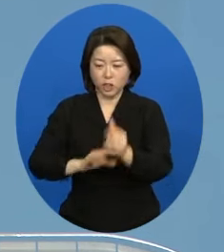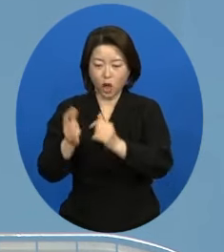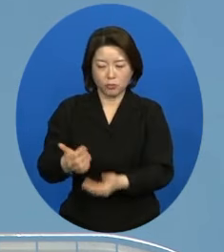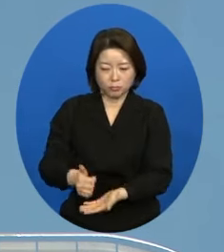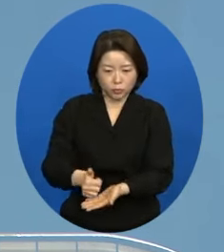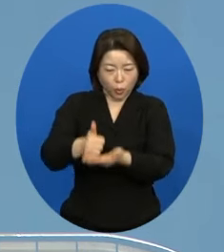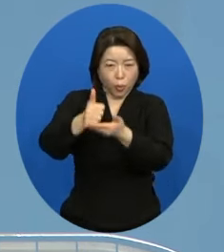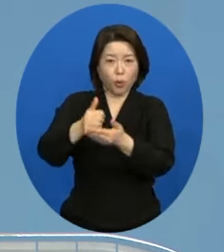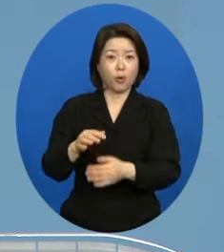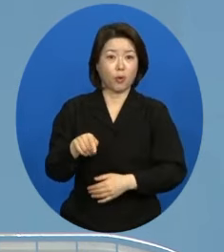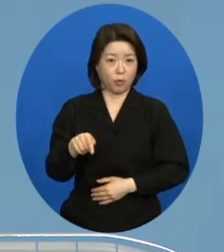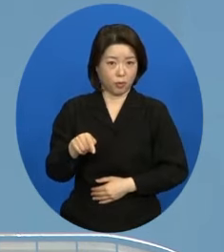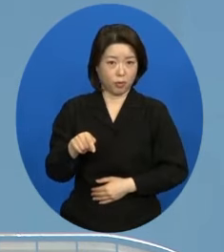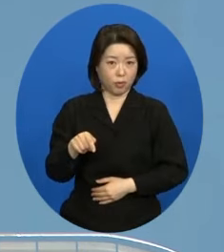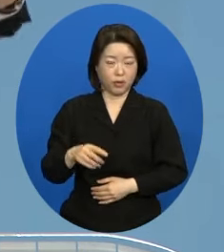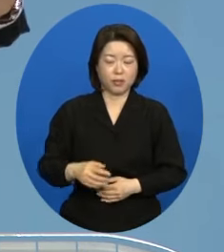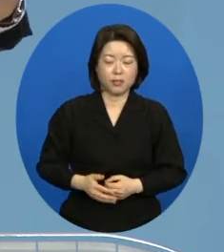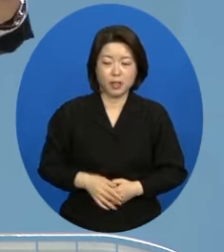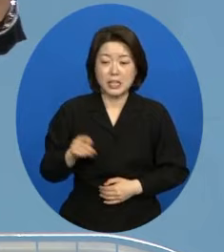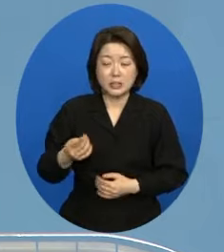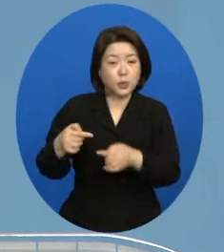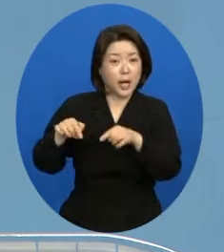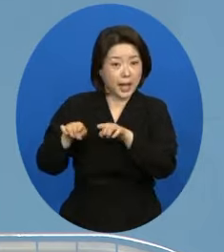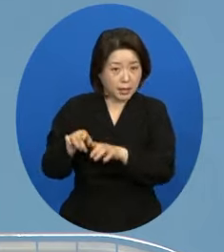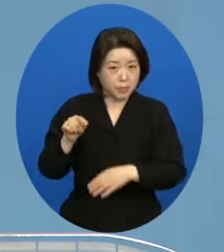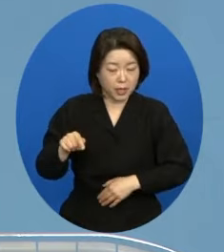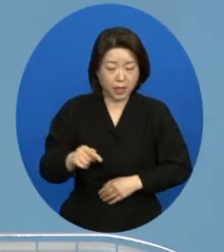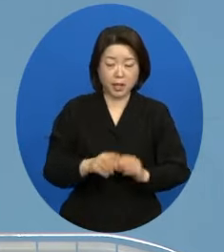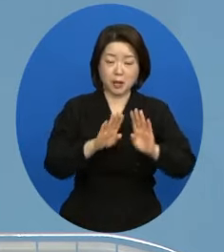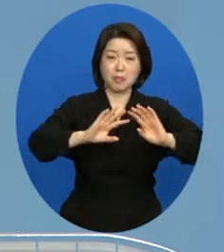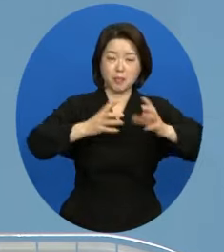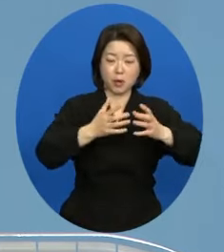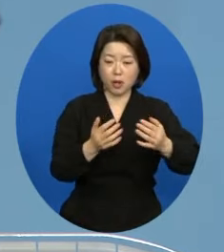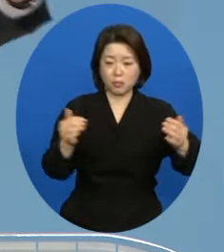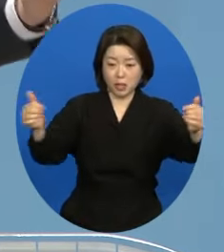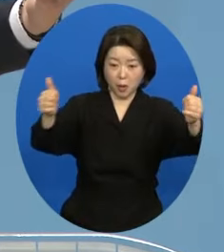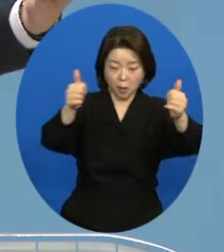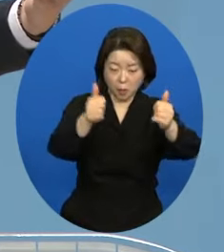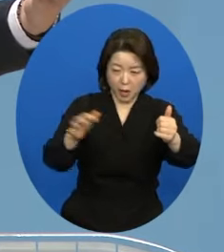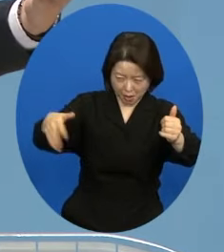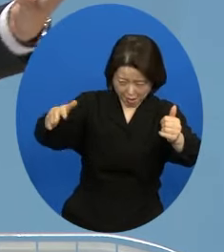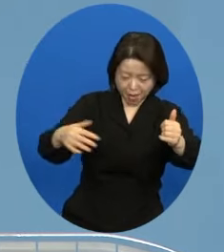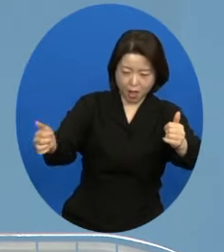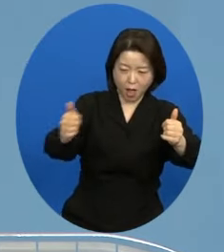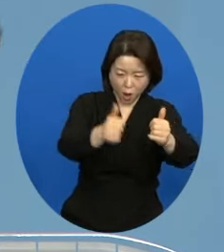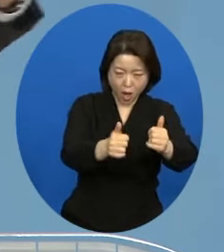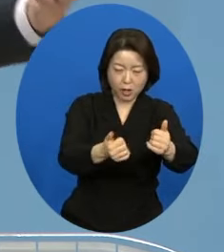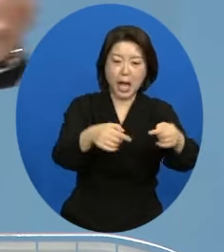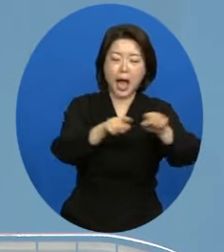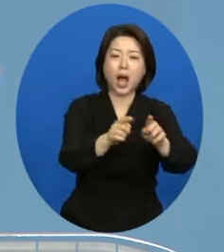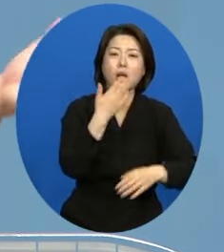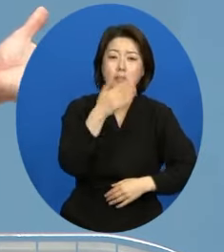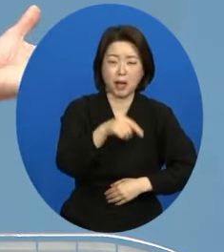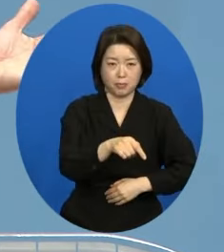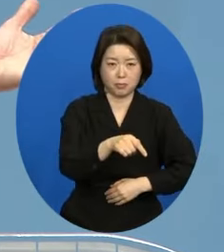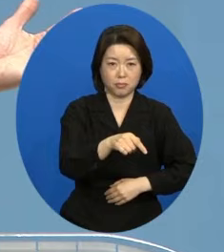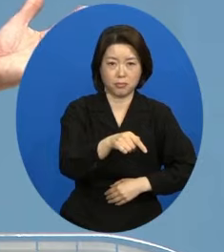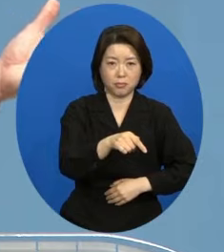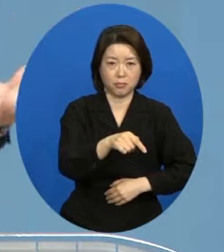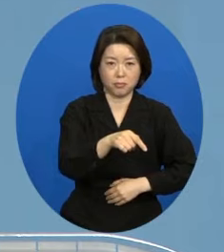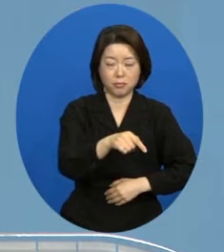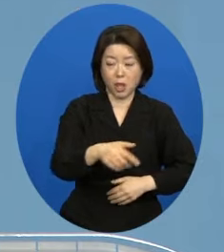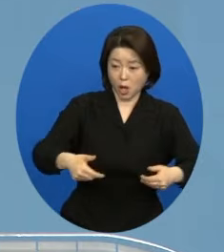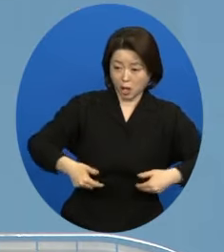주고요 그다음에 그의 그와 함께 바벨론 왕이 함께 식사를 합니다 남은여 동안 또한 그에게 필요한 모든 것들을